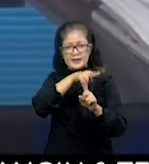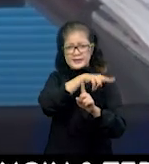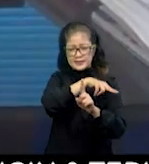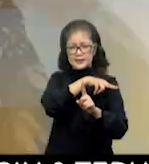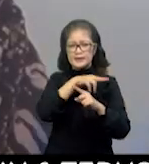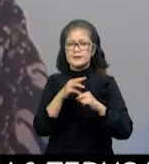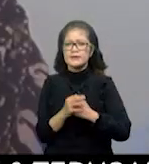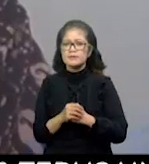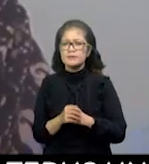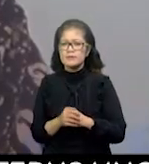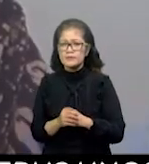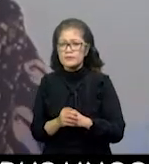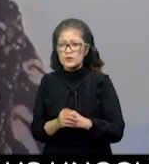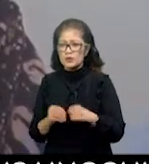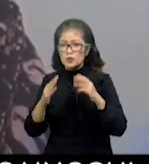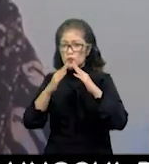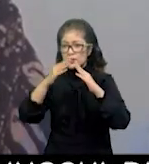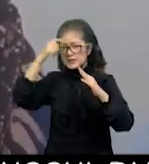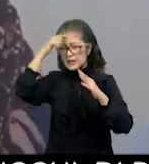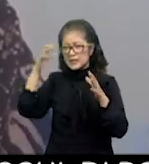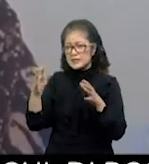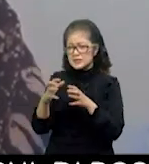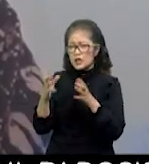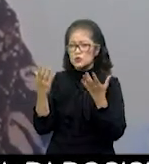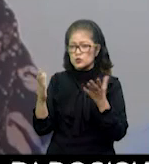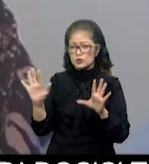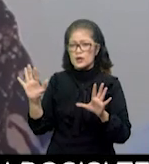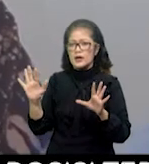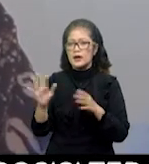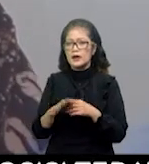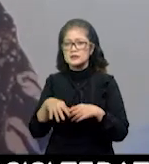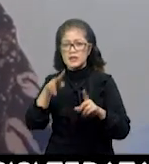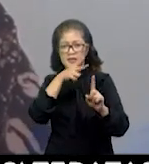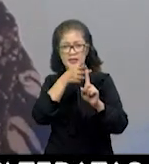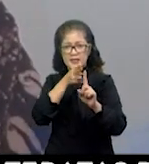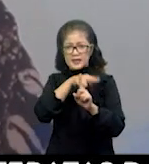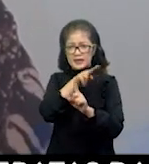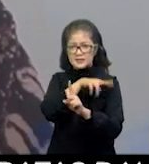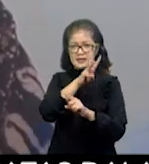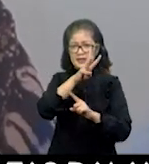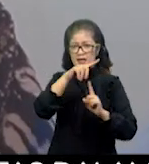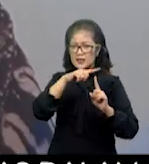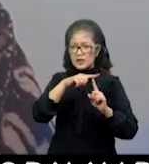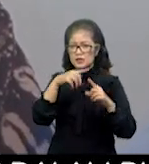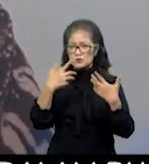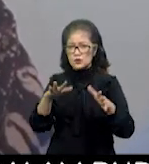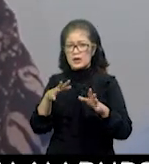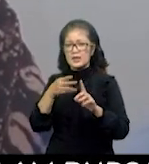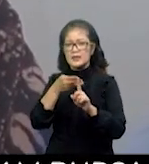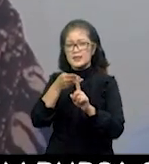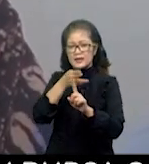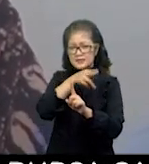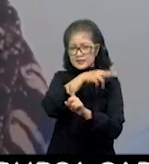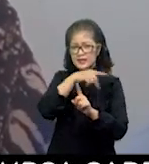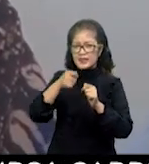COVID-19. Puskesmas kita sudah melakukan tracing atau 3T ya, tracing, testing